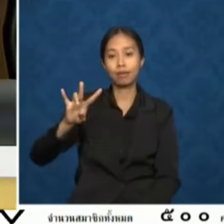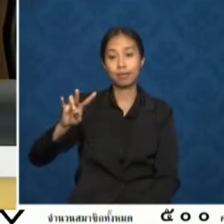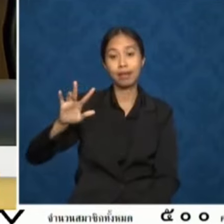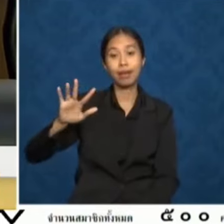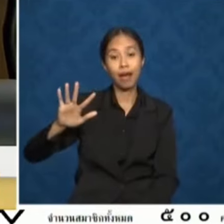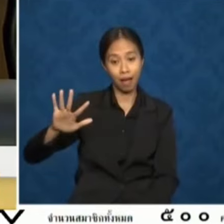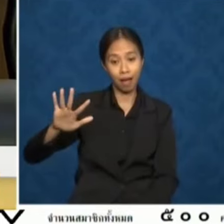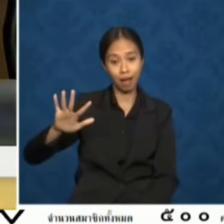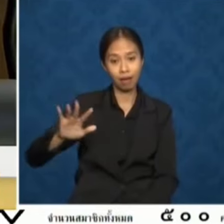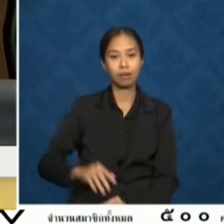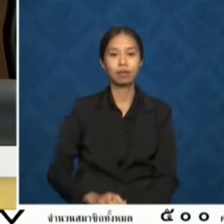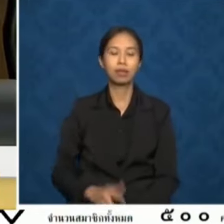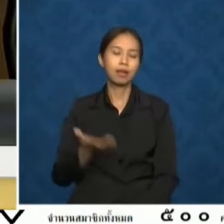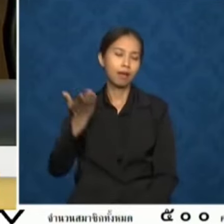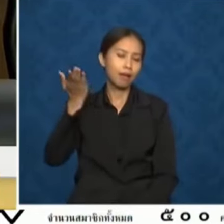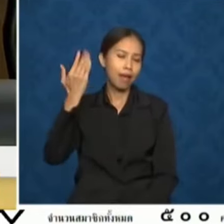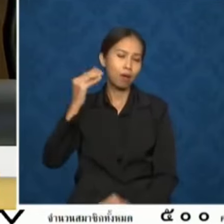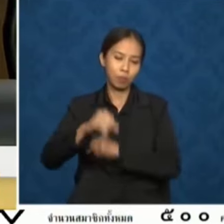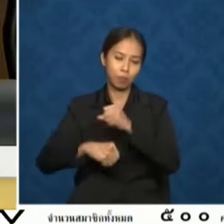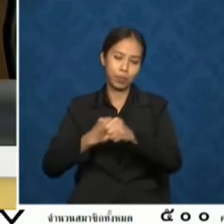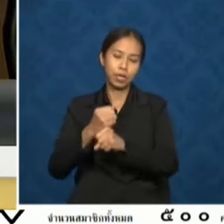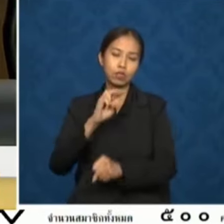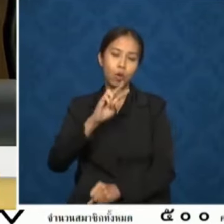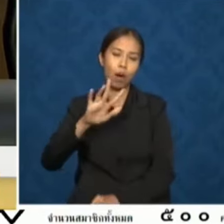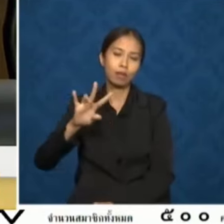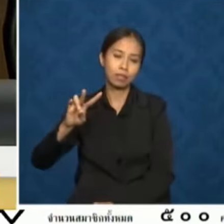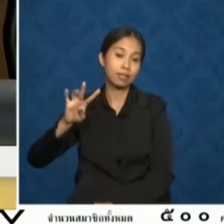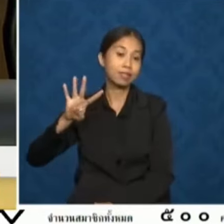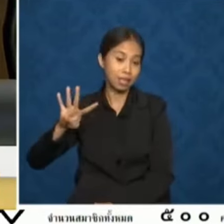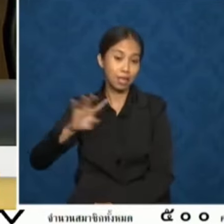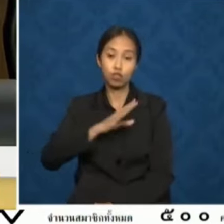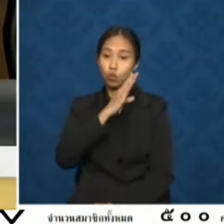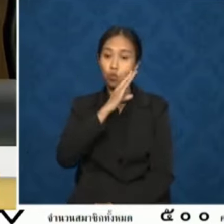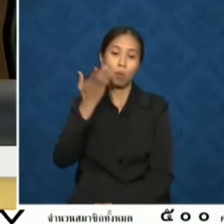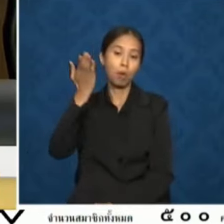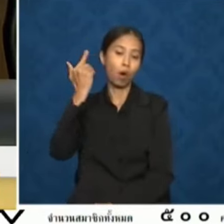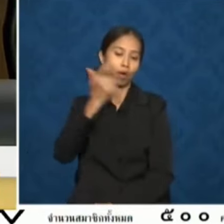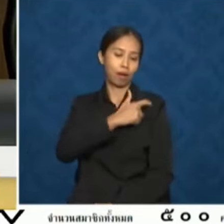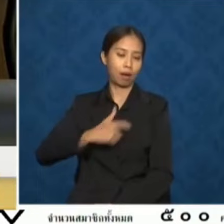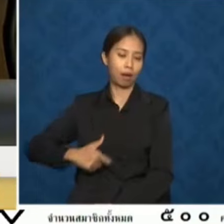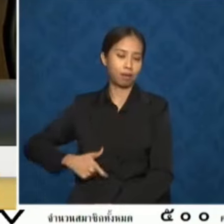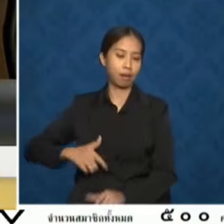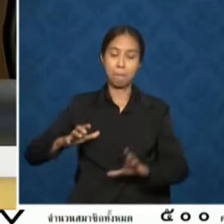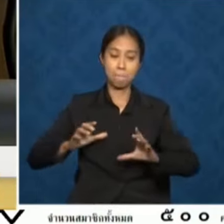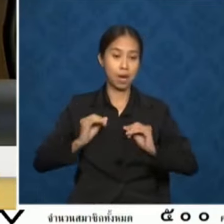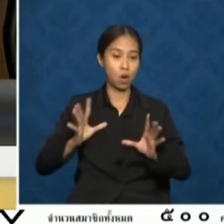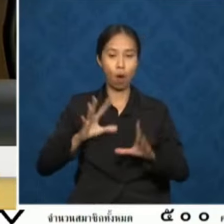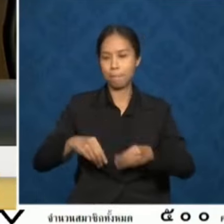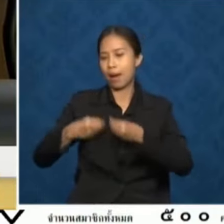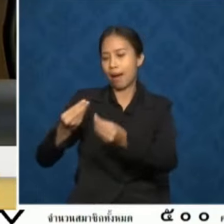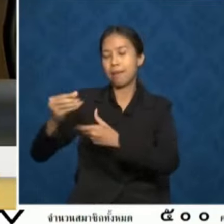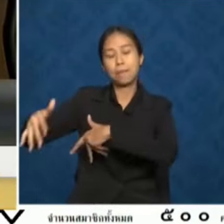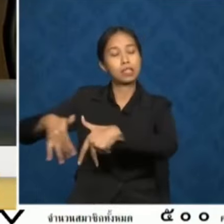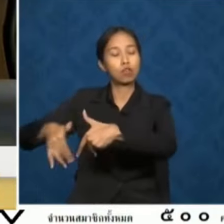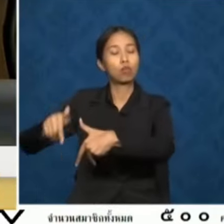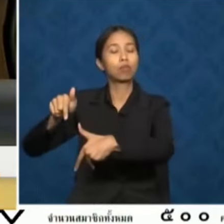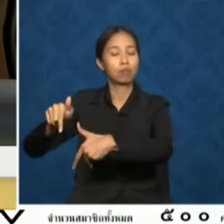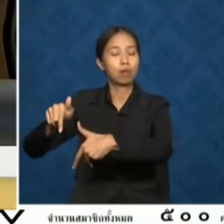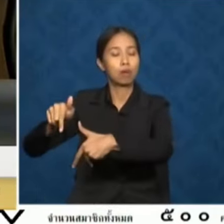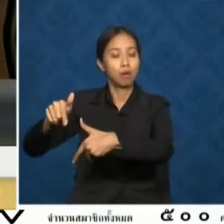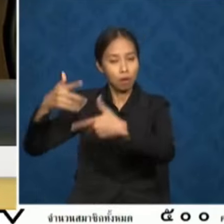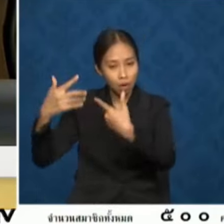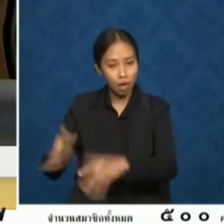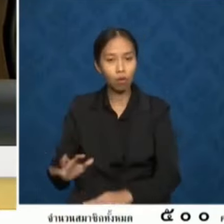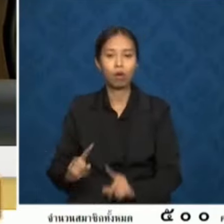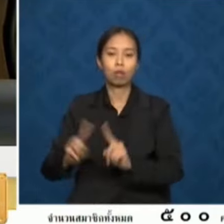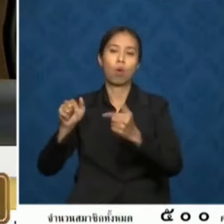หรือ2474ในวันนั้นเนี่ยวันนี้เรายังไม่รู้ว่าเรายังอยู่ในระบอบการปกครองแบ